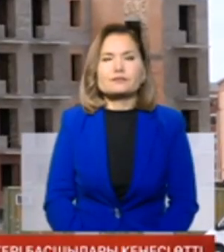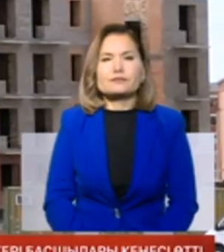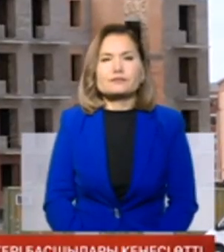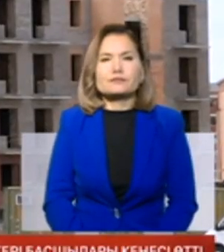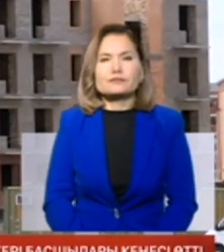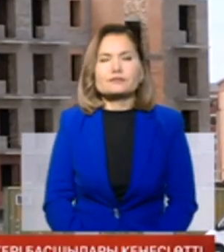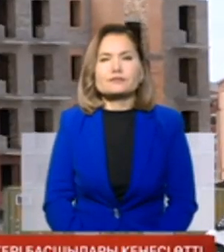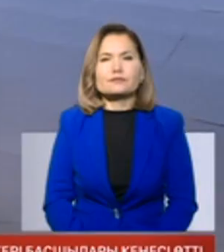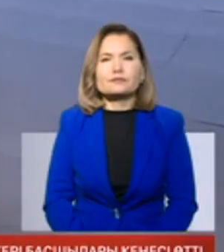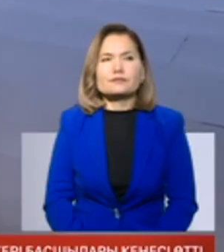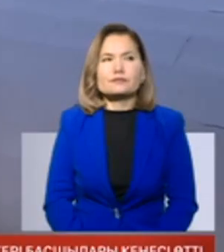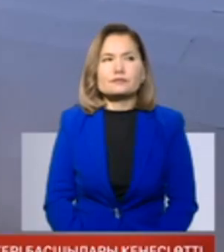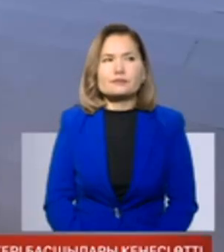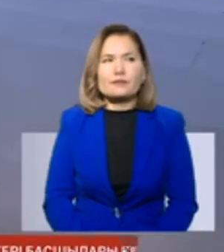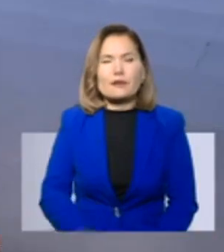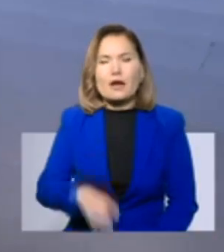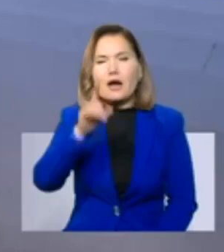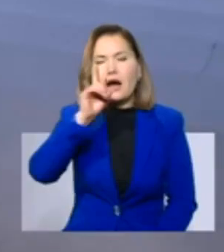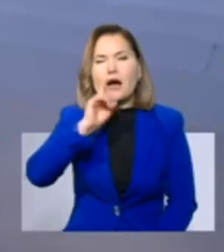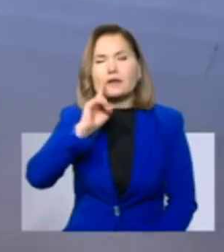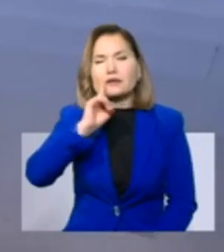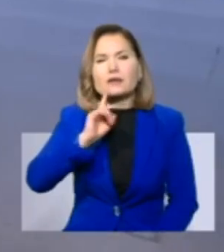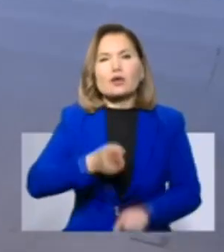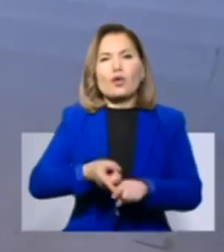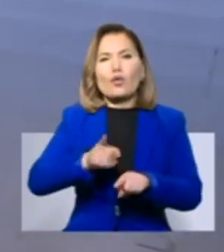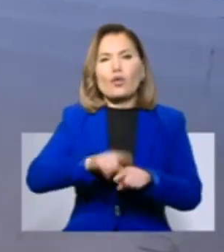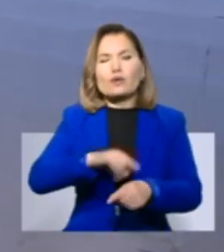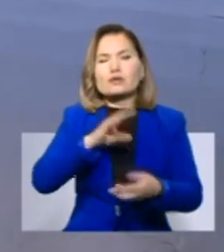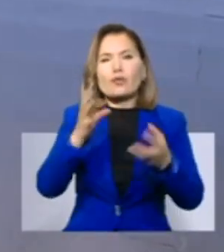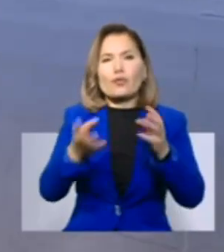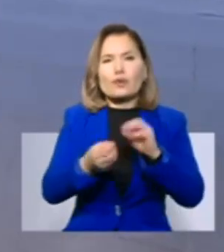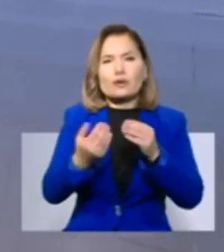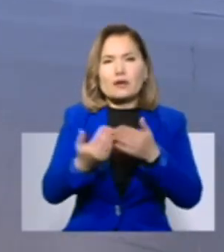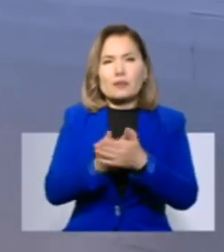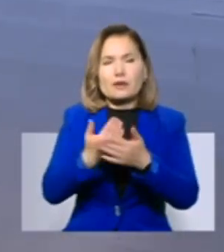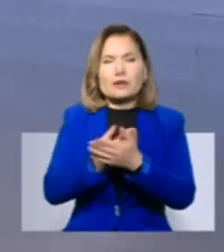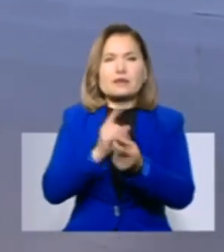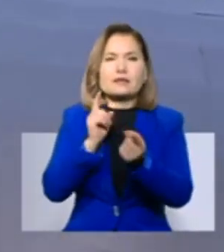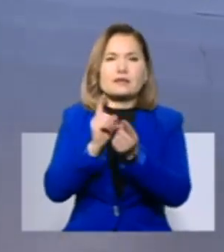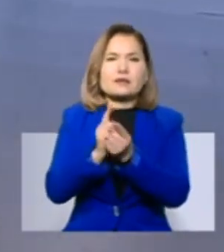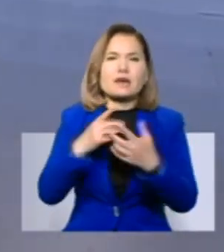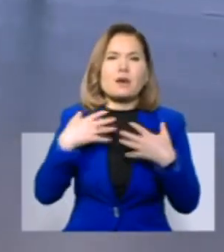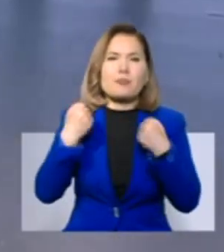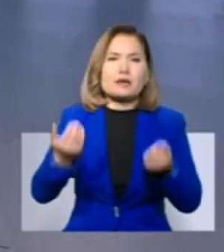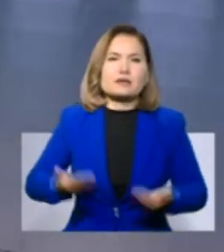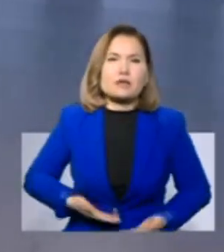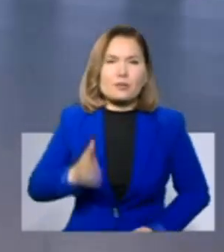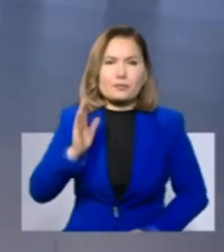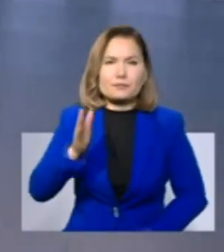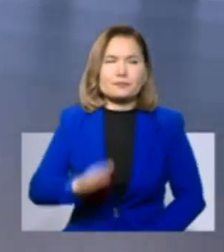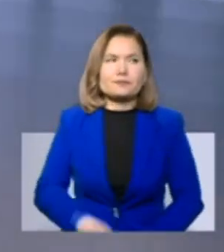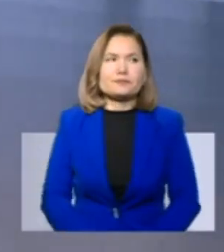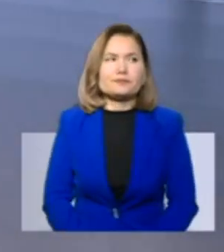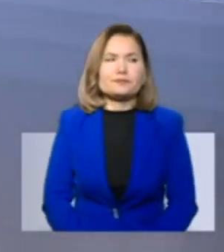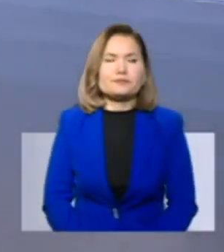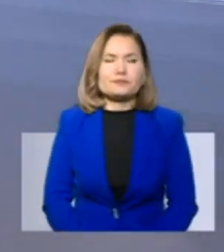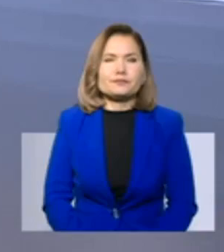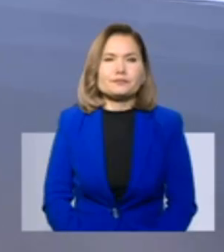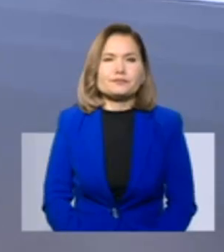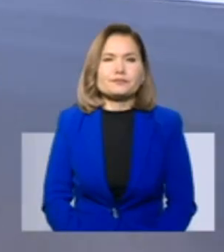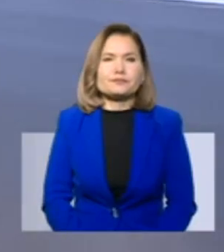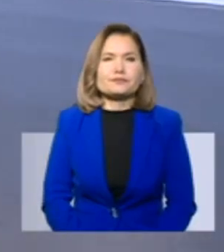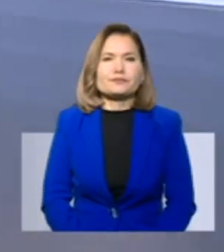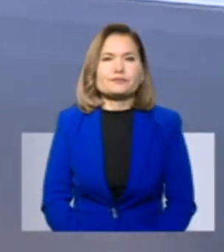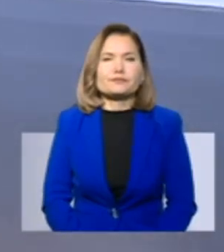Қызылорда. Әзірге осы, келесі ақпарат топтамасы 20:00-де эфирде жүздескенше, әрі қарай әдеттегідей ауа райы